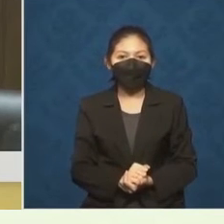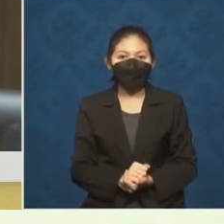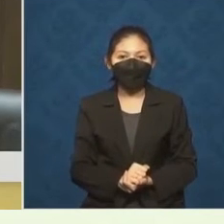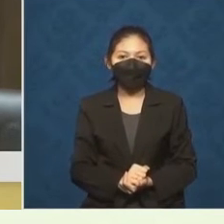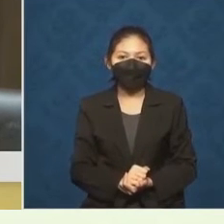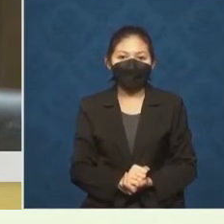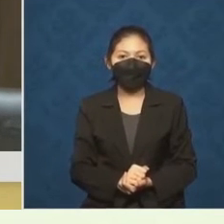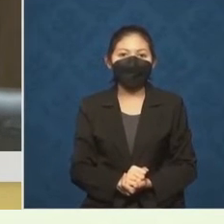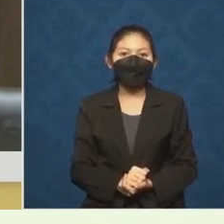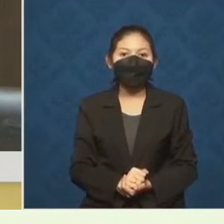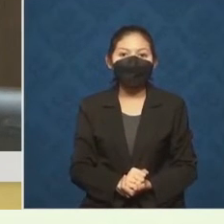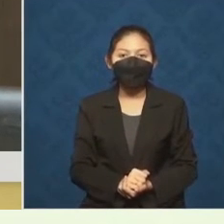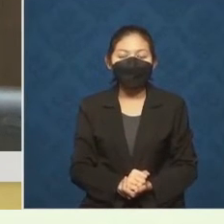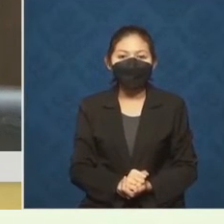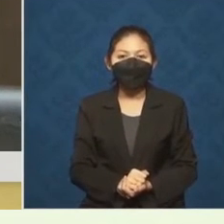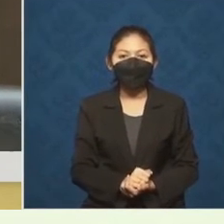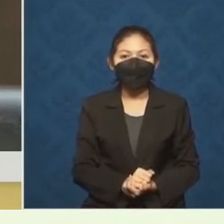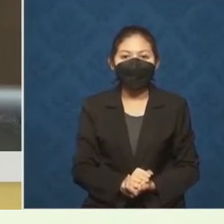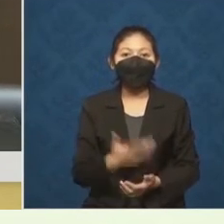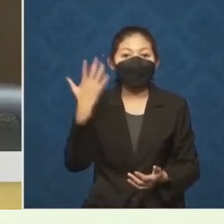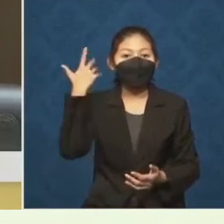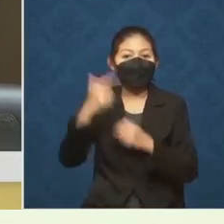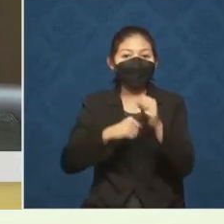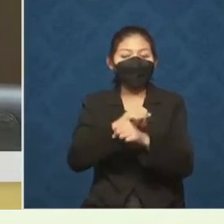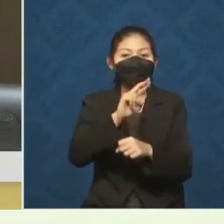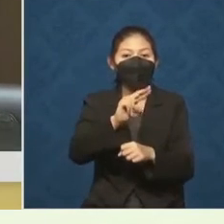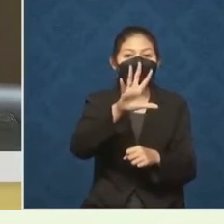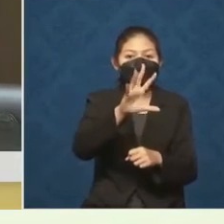ครับเมื่อปี2537นะฮะ